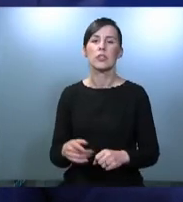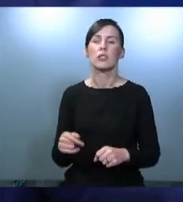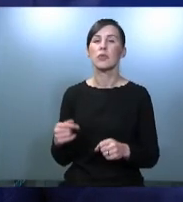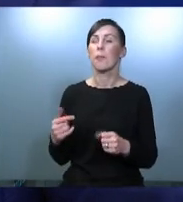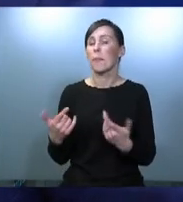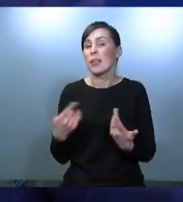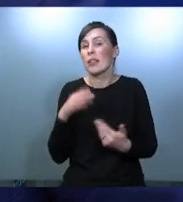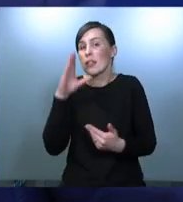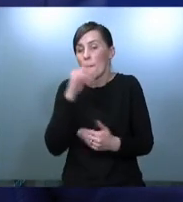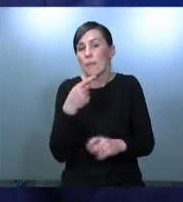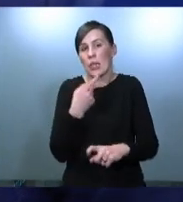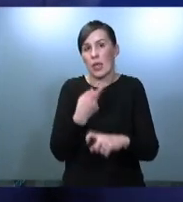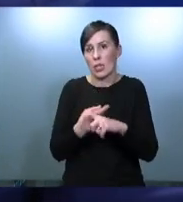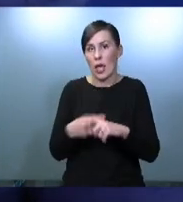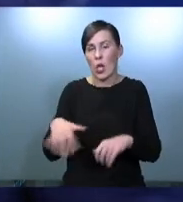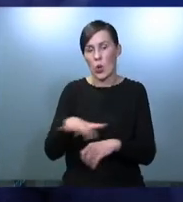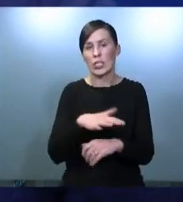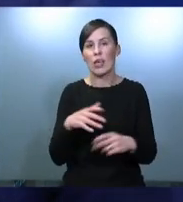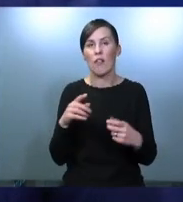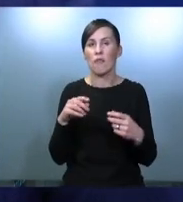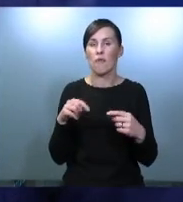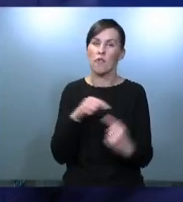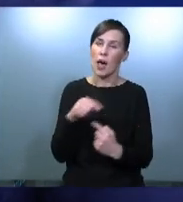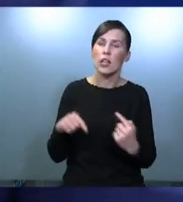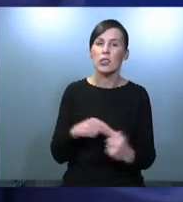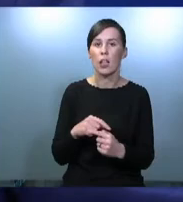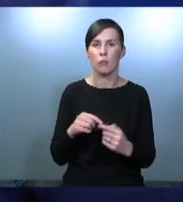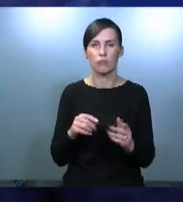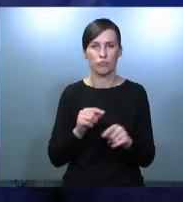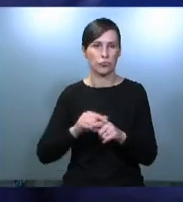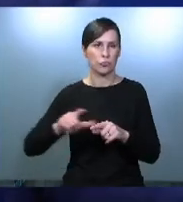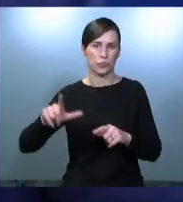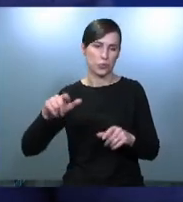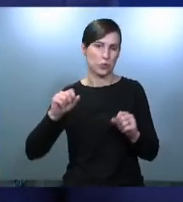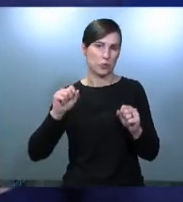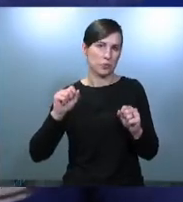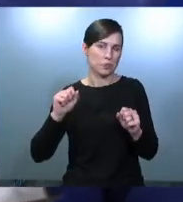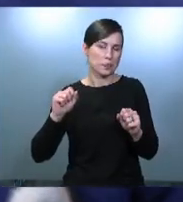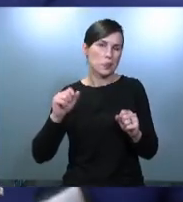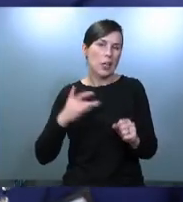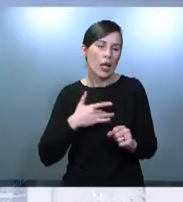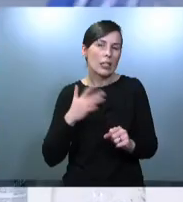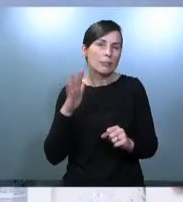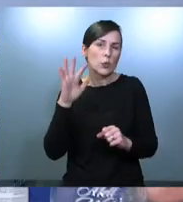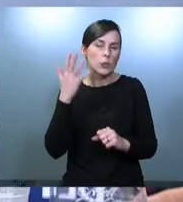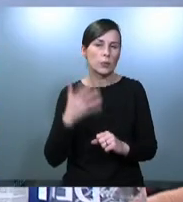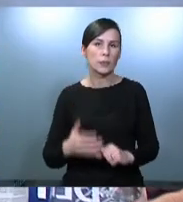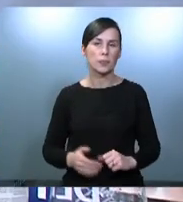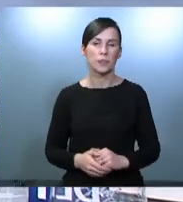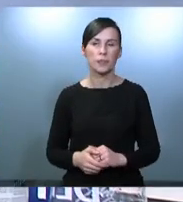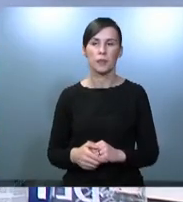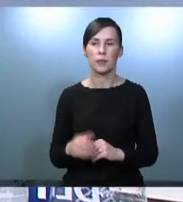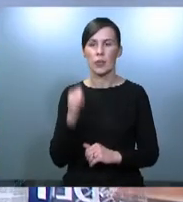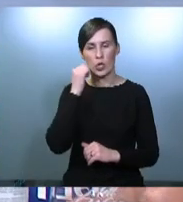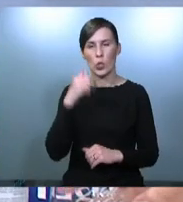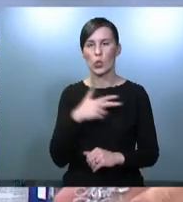tikrai Kėdainiuose eis žemėjančią kryptimą. Ačiū pono Jonui Talmantui, Socialdemokratų